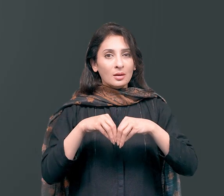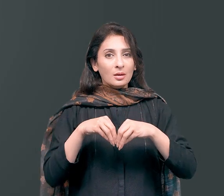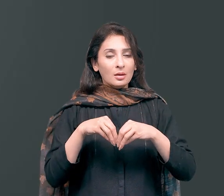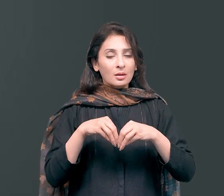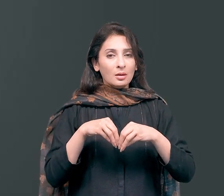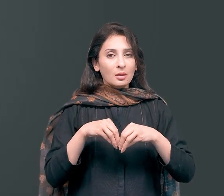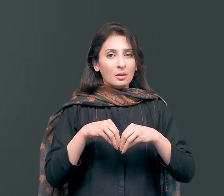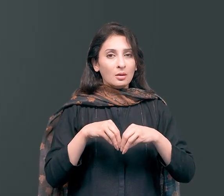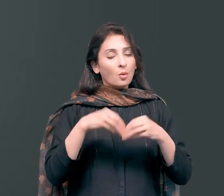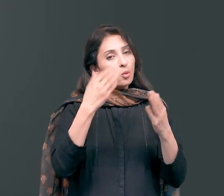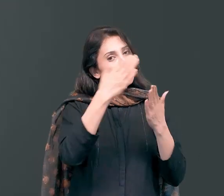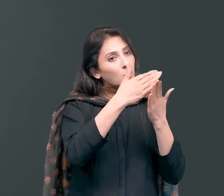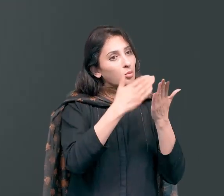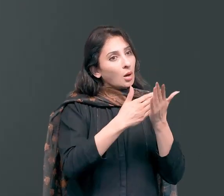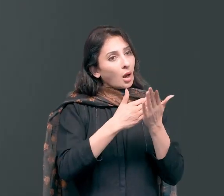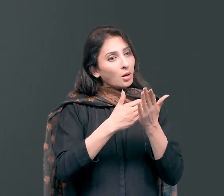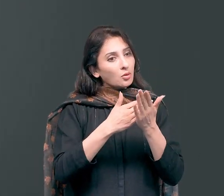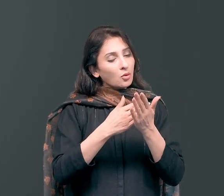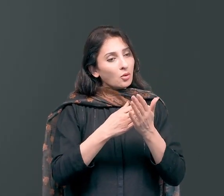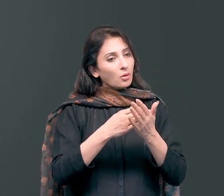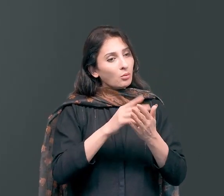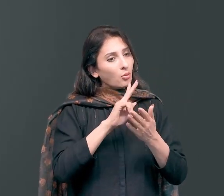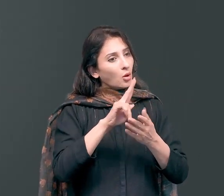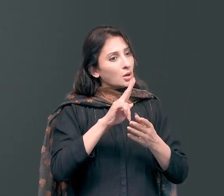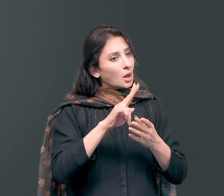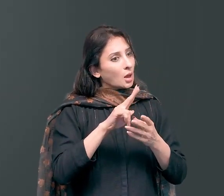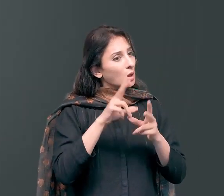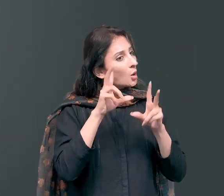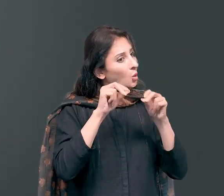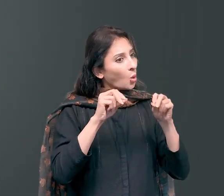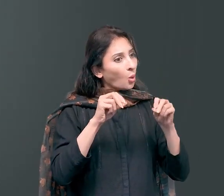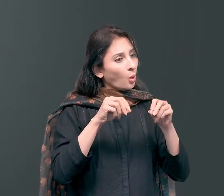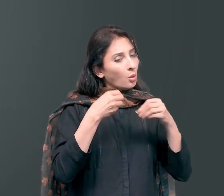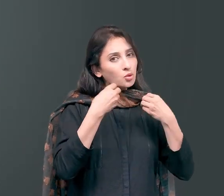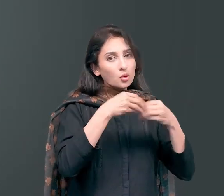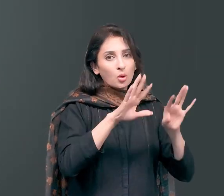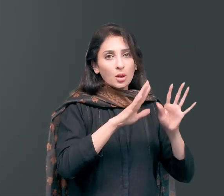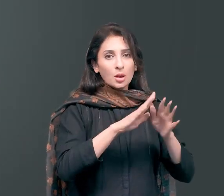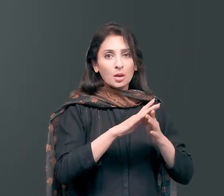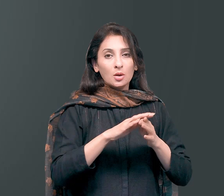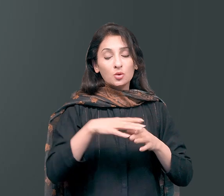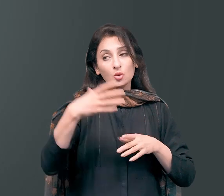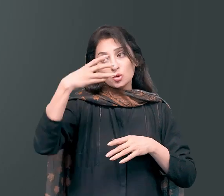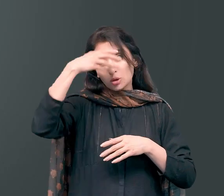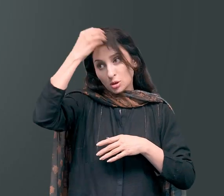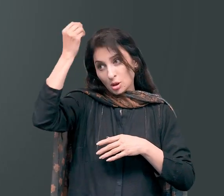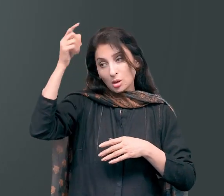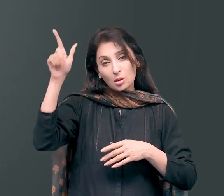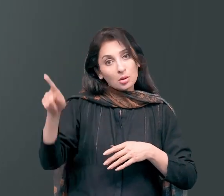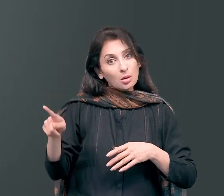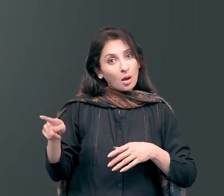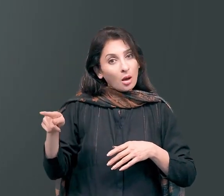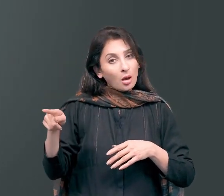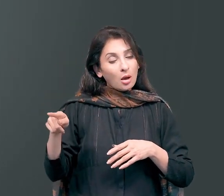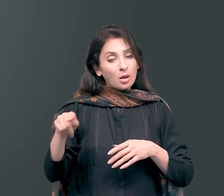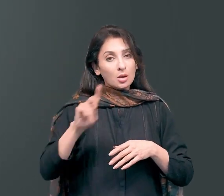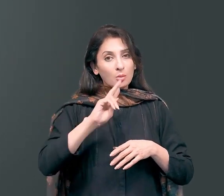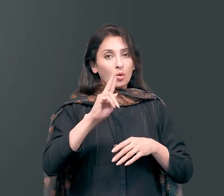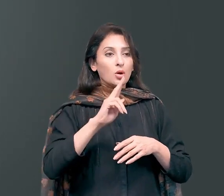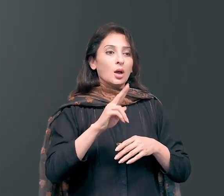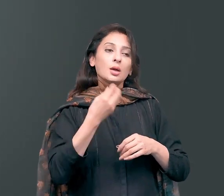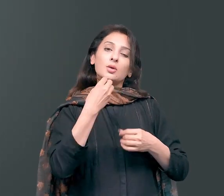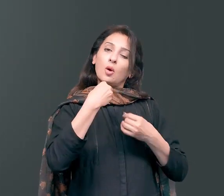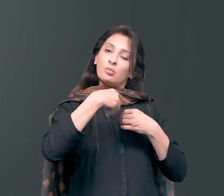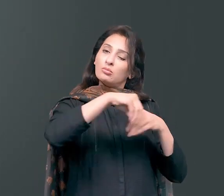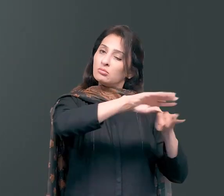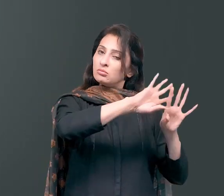خیالات کو سامنے رکھ کے بنایا گا پلان۔ آپ اس کو کہتے ہو ہم نہیں مانتے، تو جناح نے پھر کہا کہ جاؤ